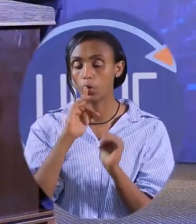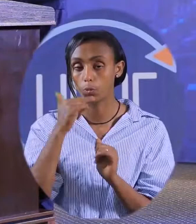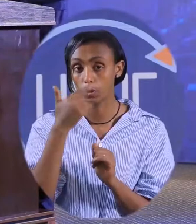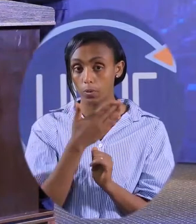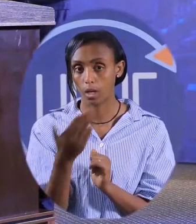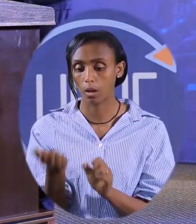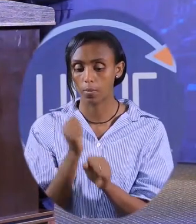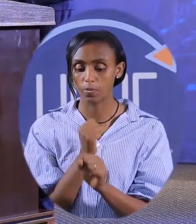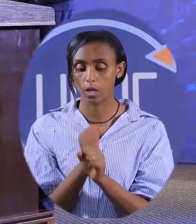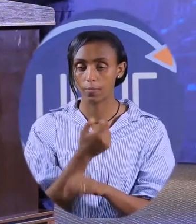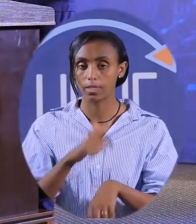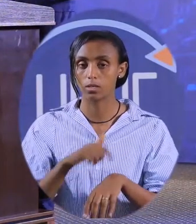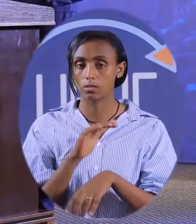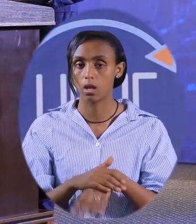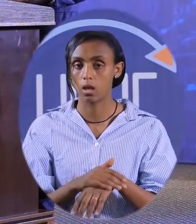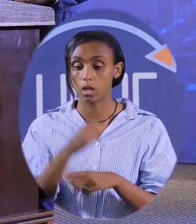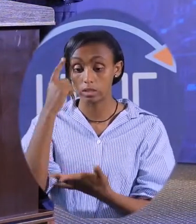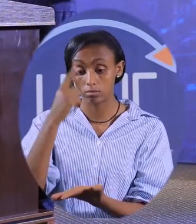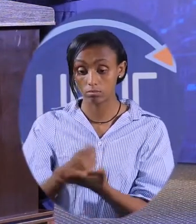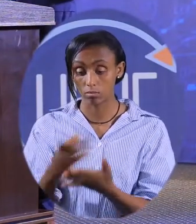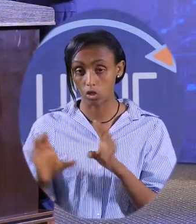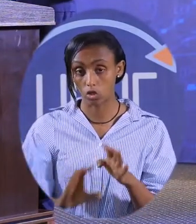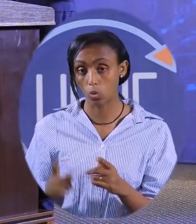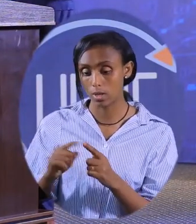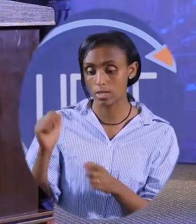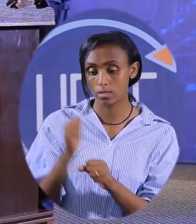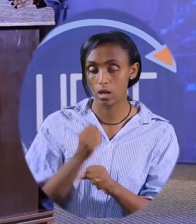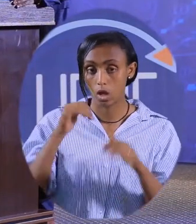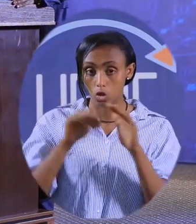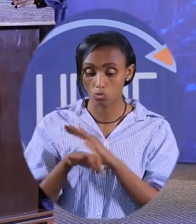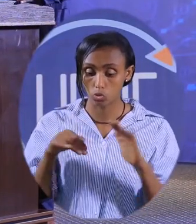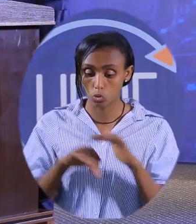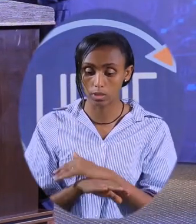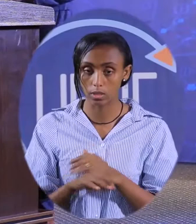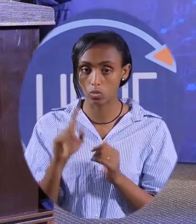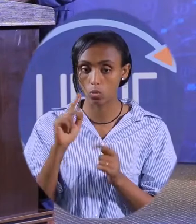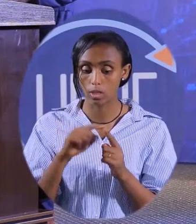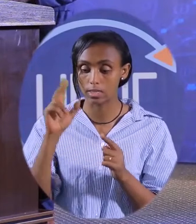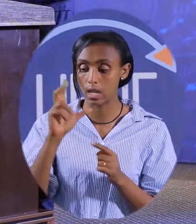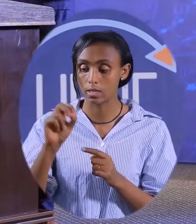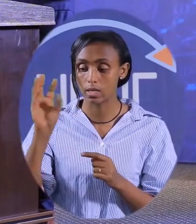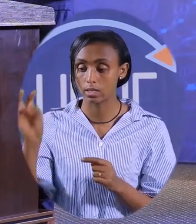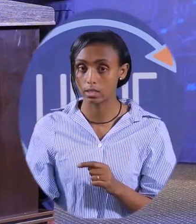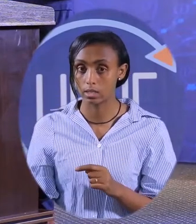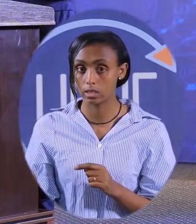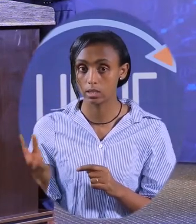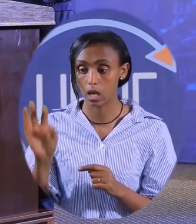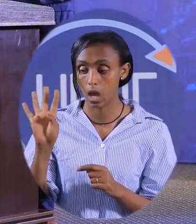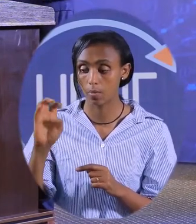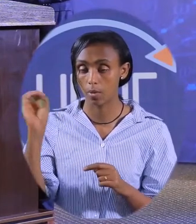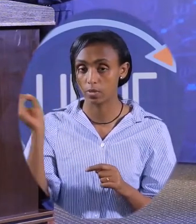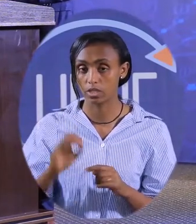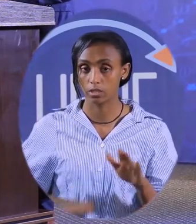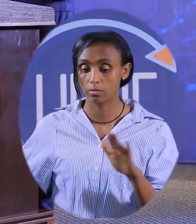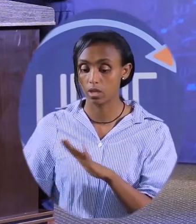ነገር በሚሰራበት ሰዓት ላይ ግራጁዌት አድርገው ወደ ስራ ከገቡት ውስጥ ወደ 36 ወይም ከ40%